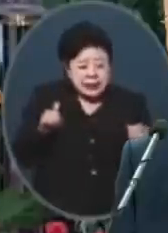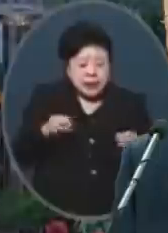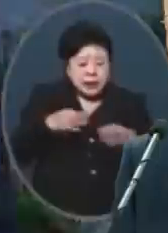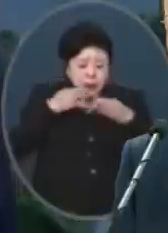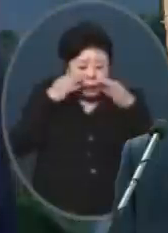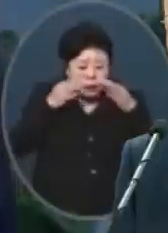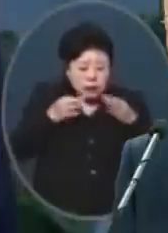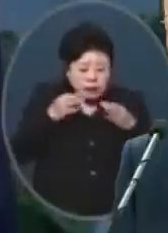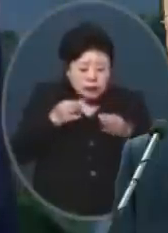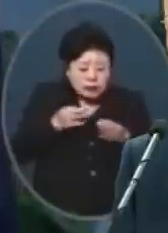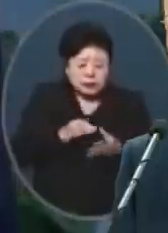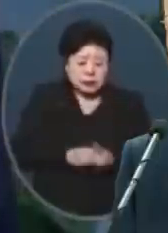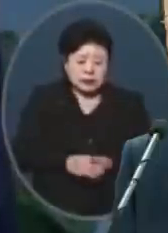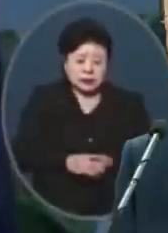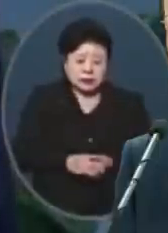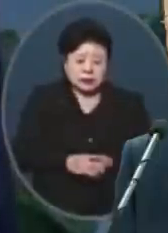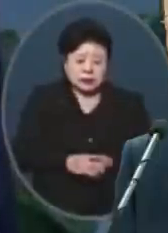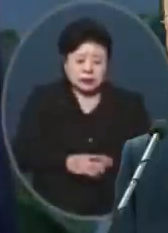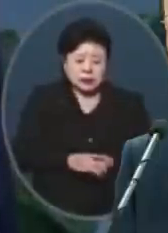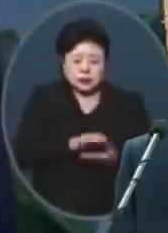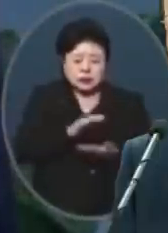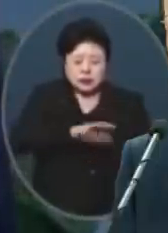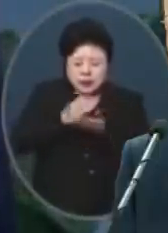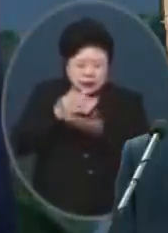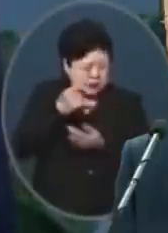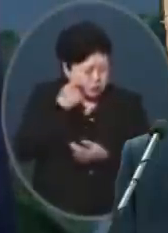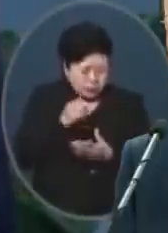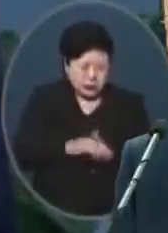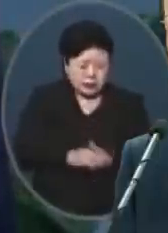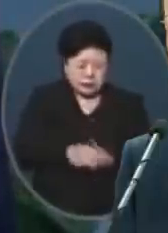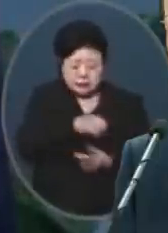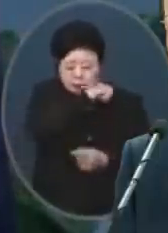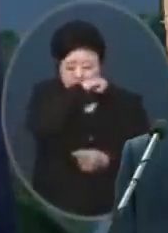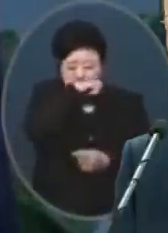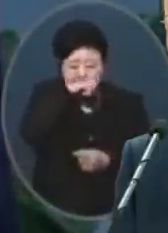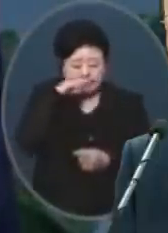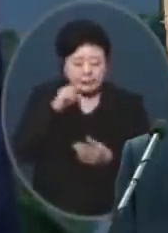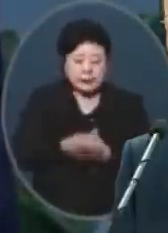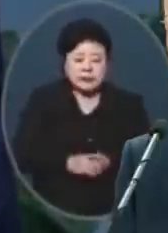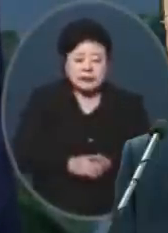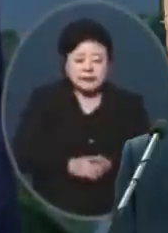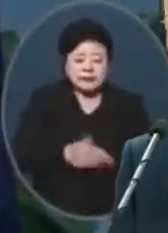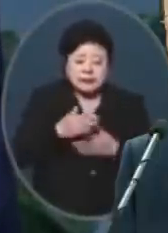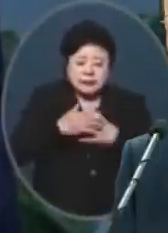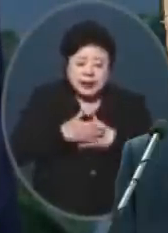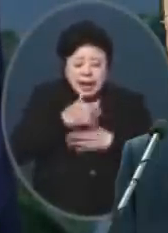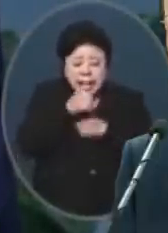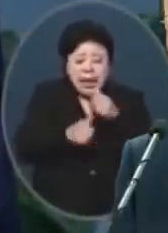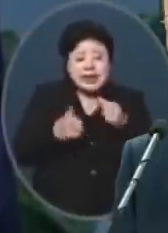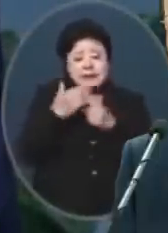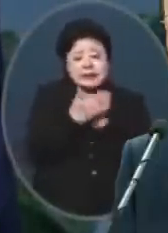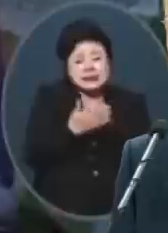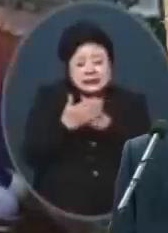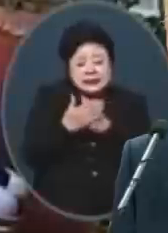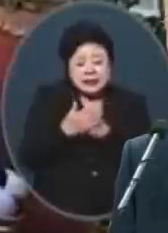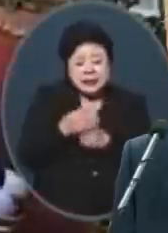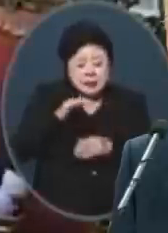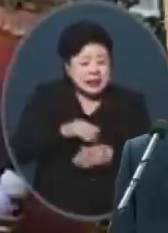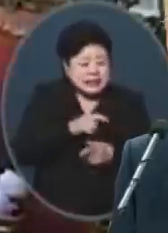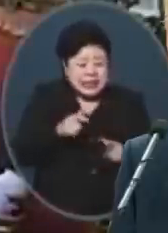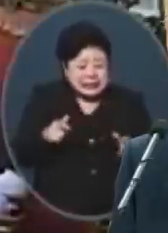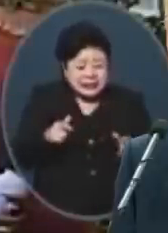노력이 우리를 변화시키지 않습니다 내가 하나님의 은혜를 피하지